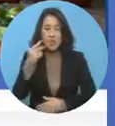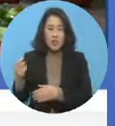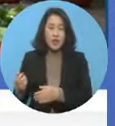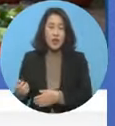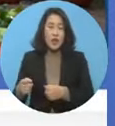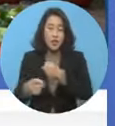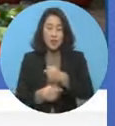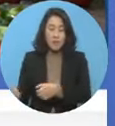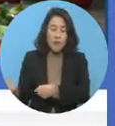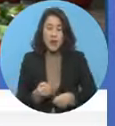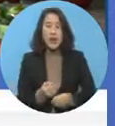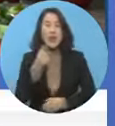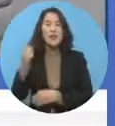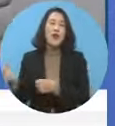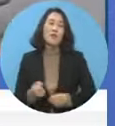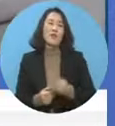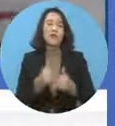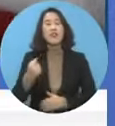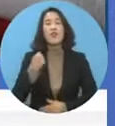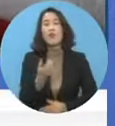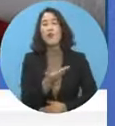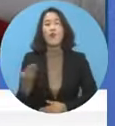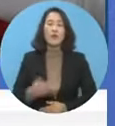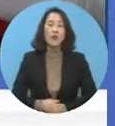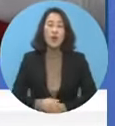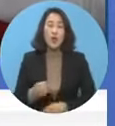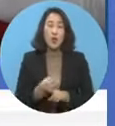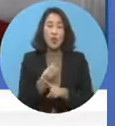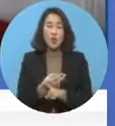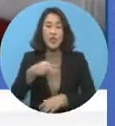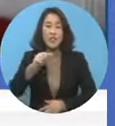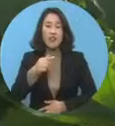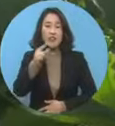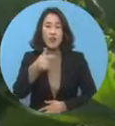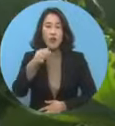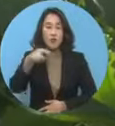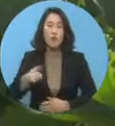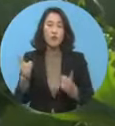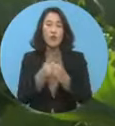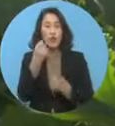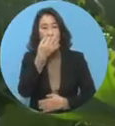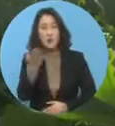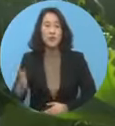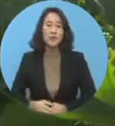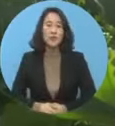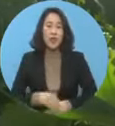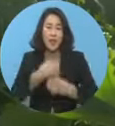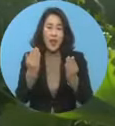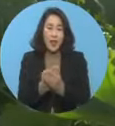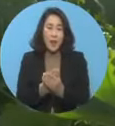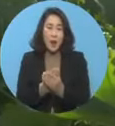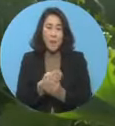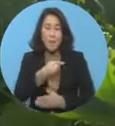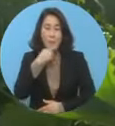앞당겨 경쟁력을 높였습니다. 보성의 귀농인 선현우 씨 만나보시죠. 잘 익은 딸기가 푸른 잎새